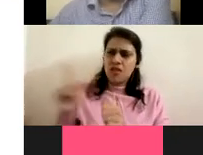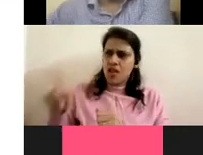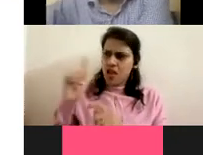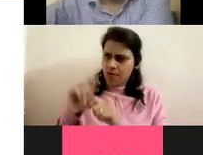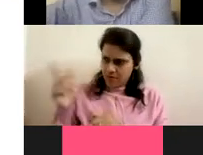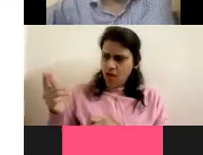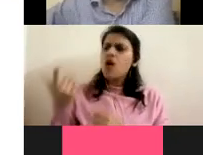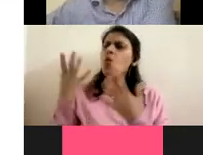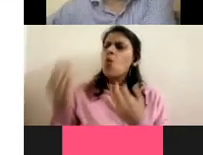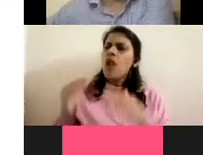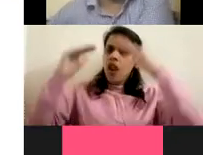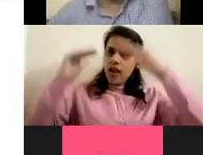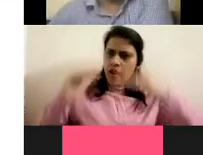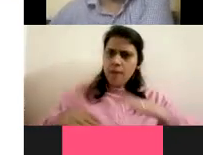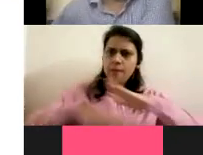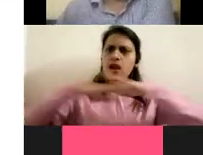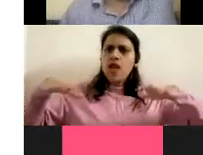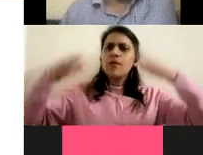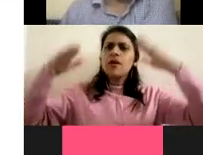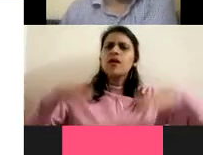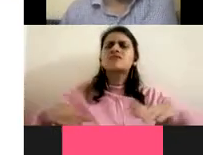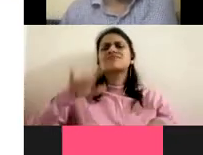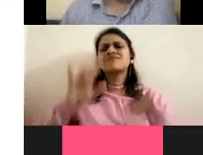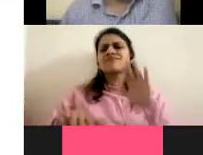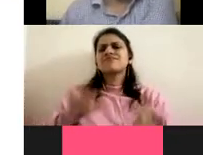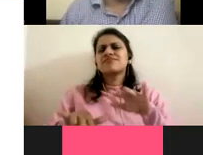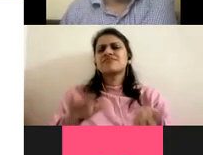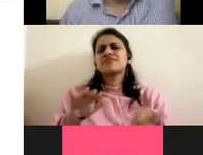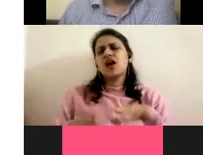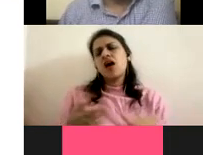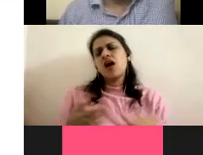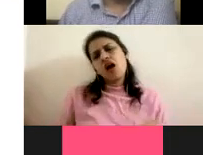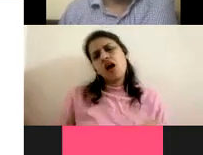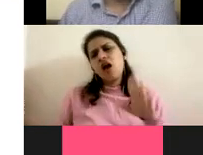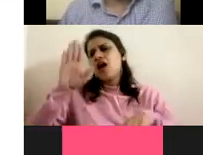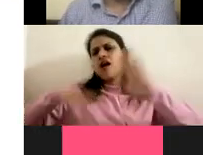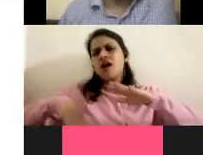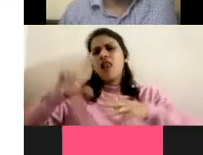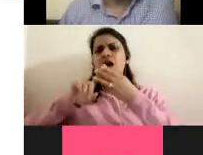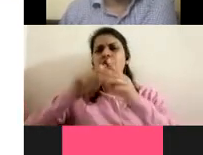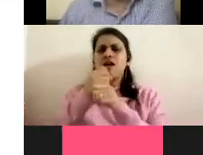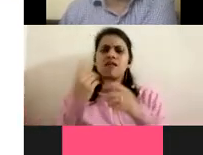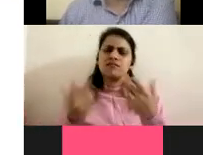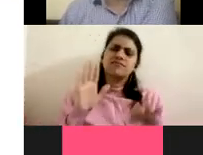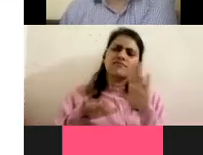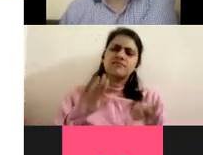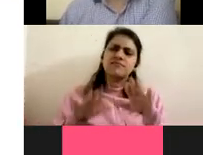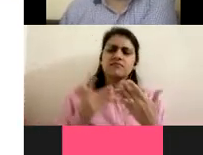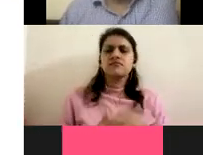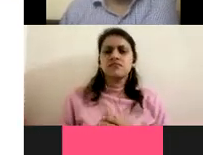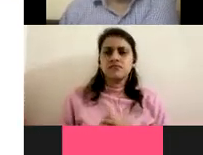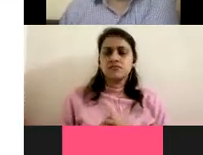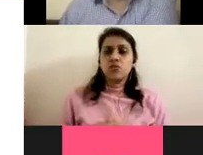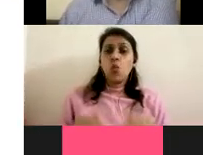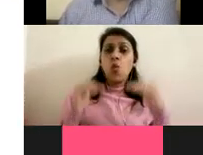करना है, जैसे कि कीबोर्ड नीचे आ गया, बस that's all we have to do. In fact, ये भी कभी कभी ये भी नहीं सोचना कि हाँ